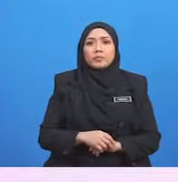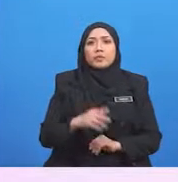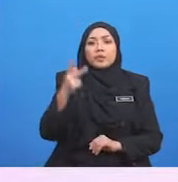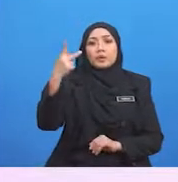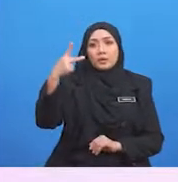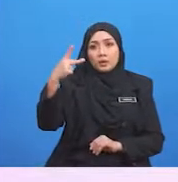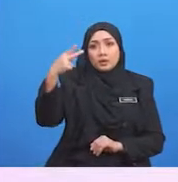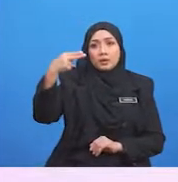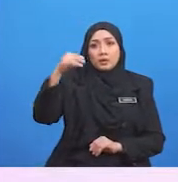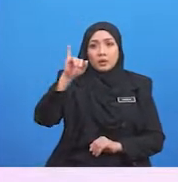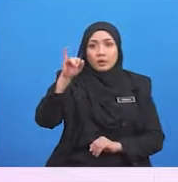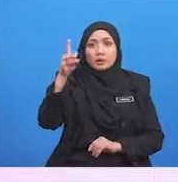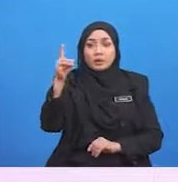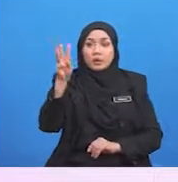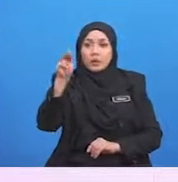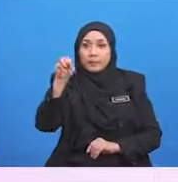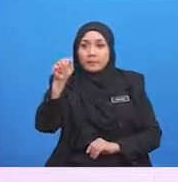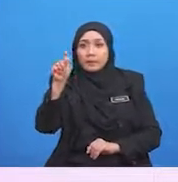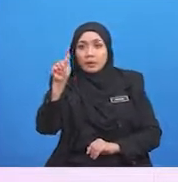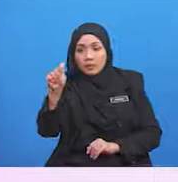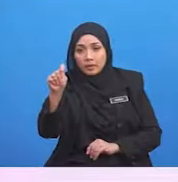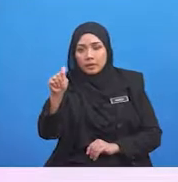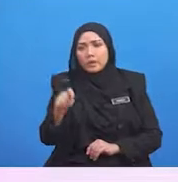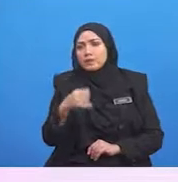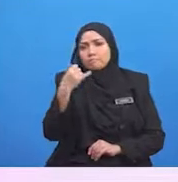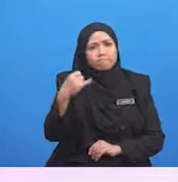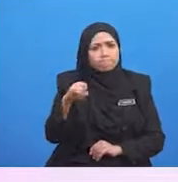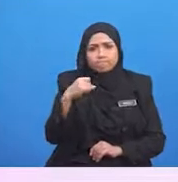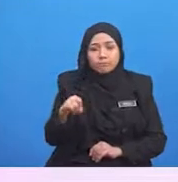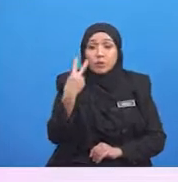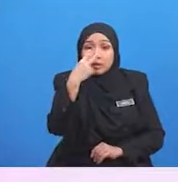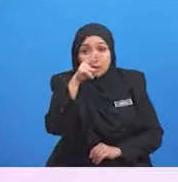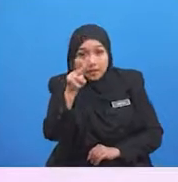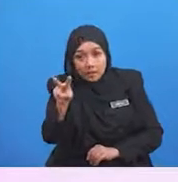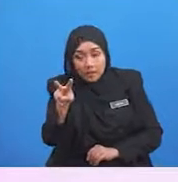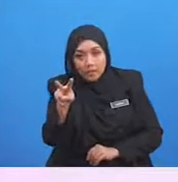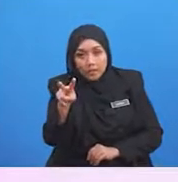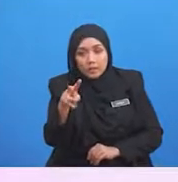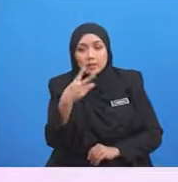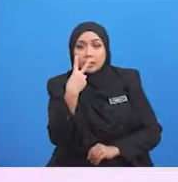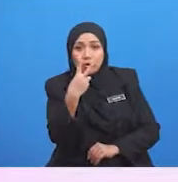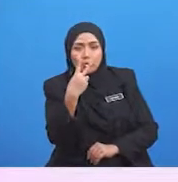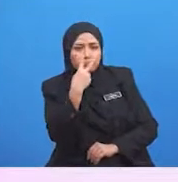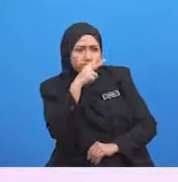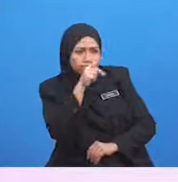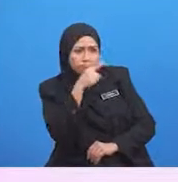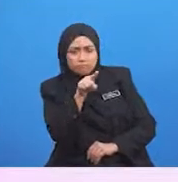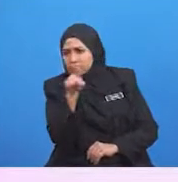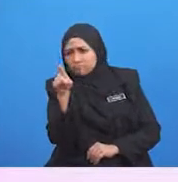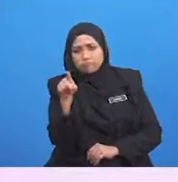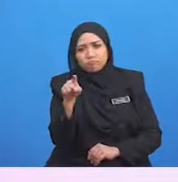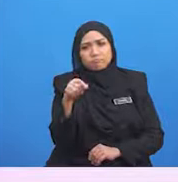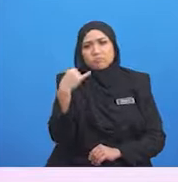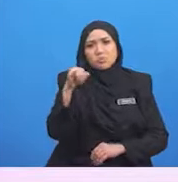perkhidmatan merupakan produk yang tidak boleh dilihat secara fizikal dan ia tidak